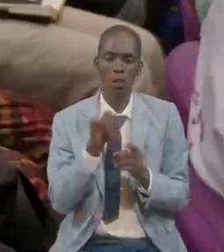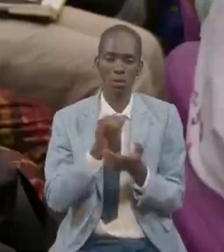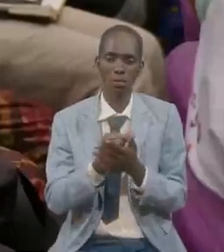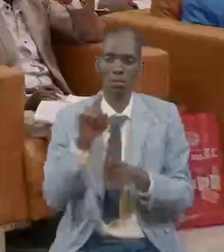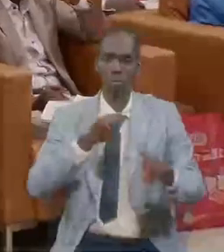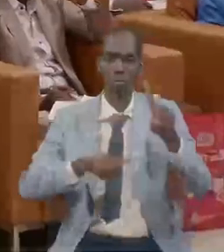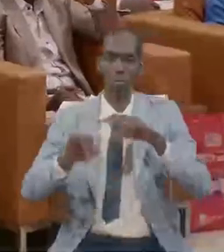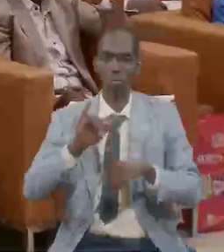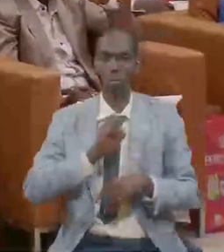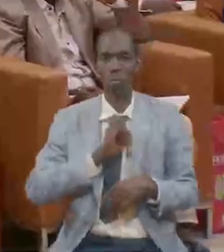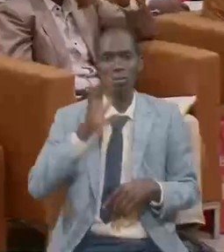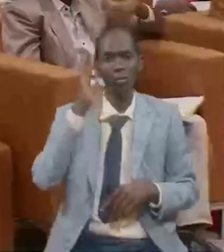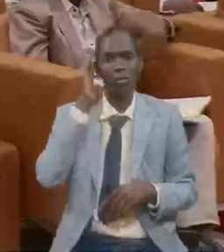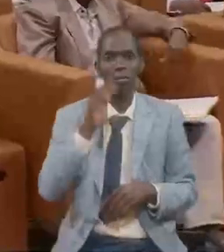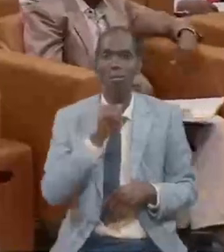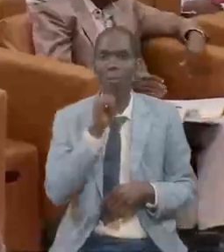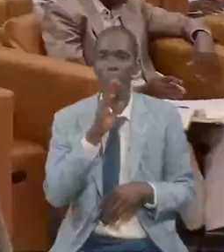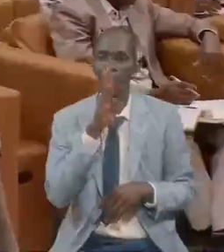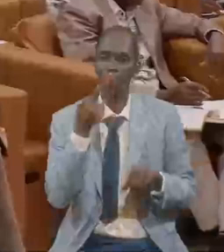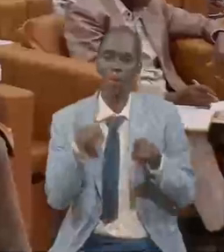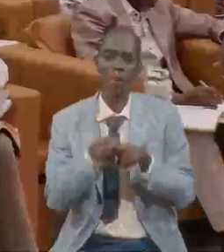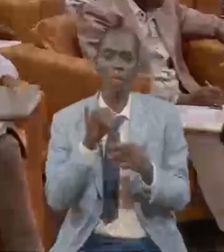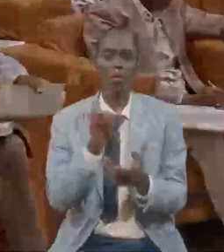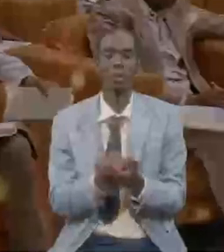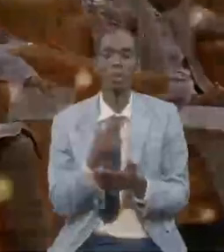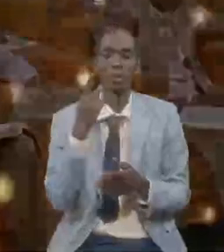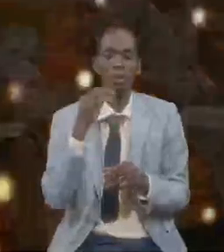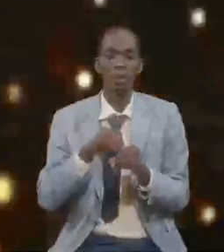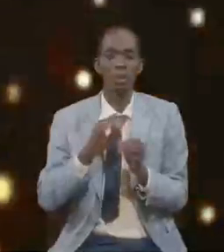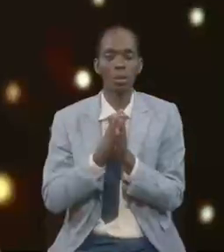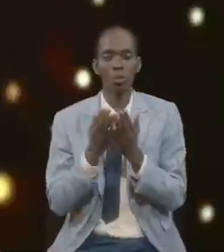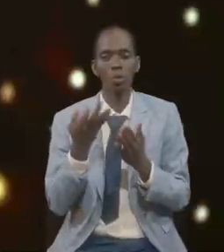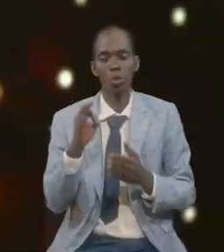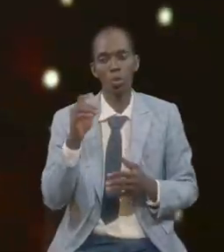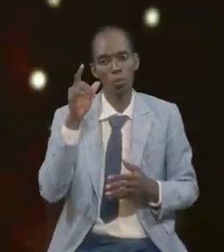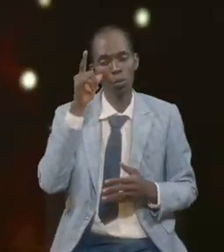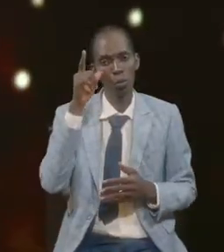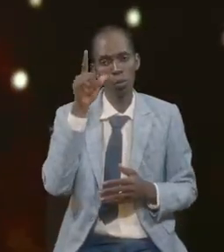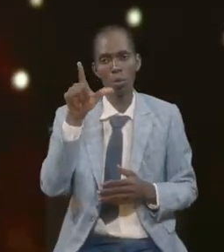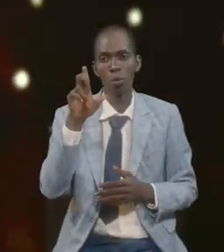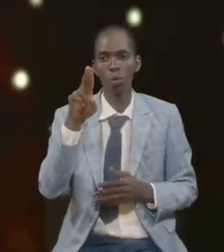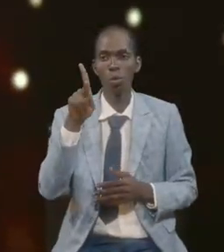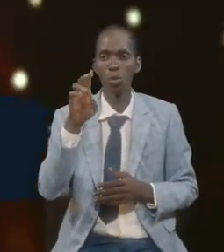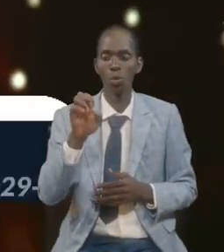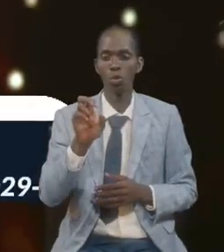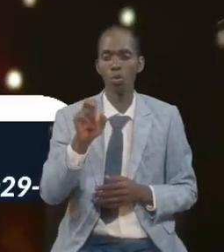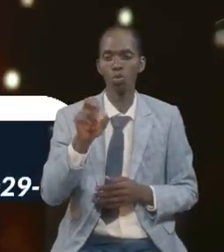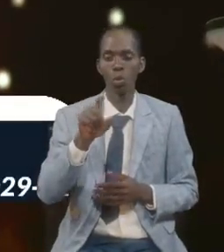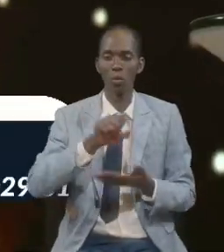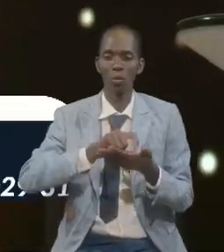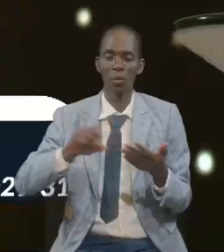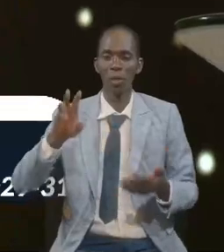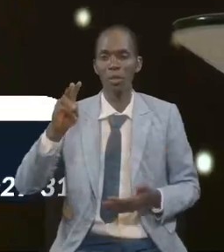ça. Voyons Luc au chapitre 12. Luc